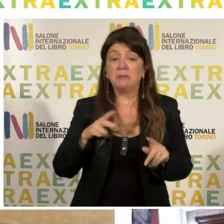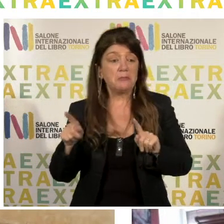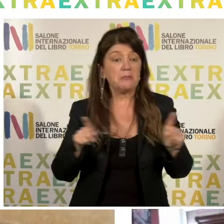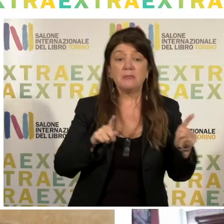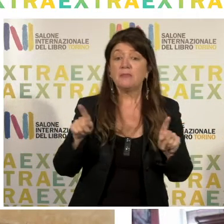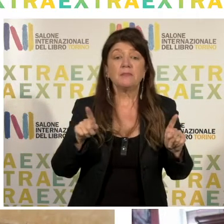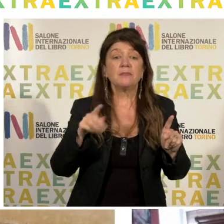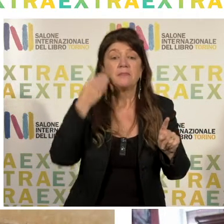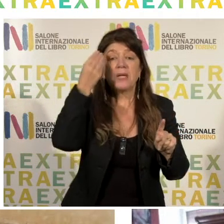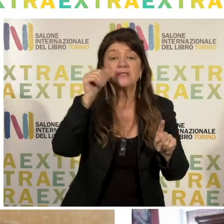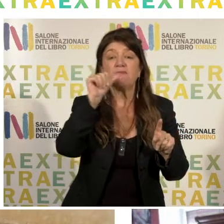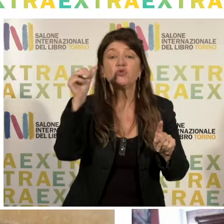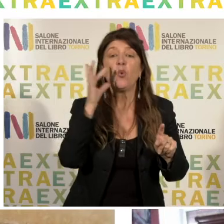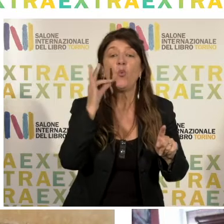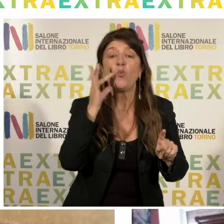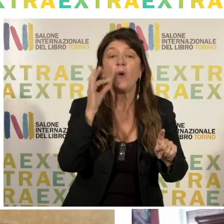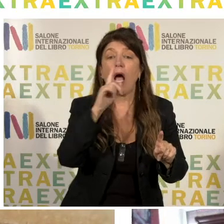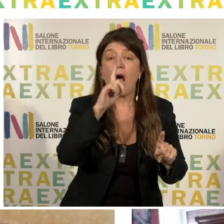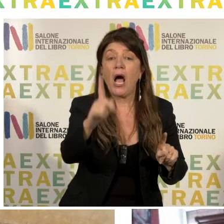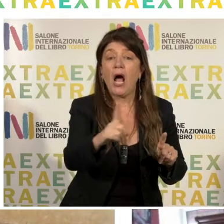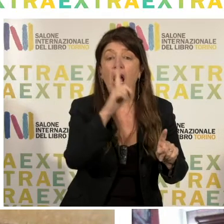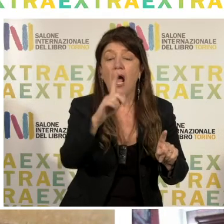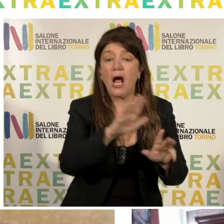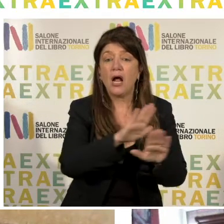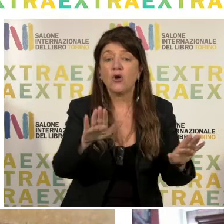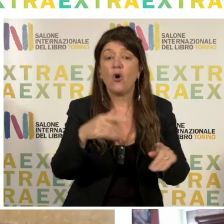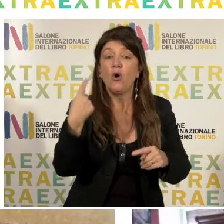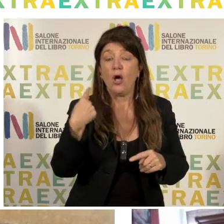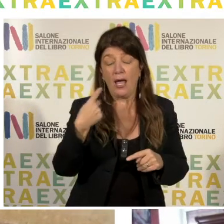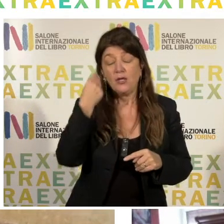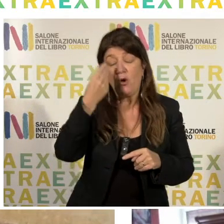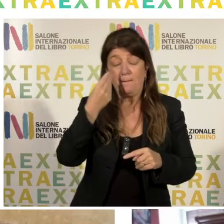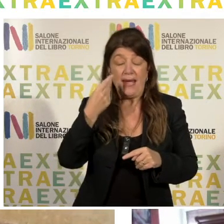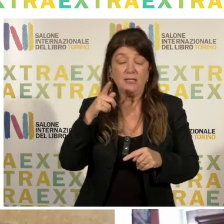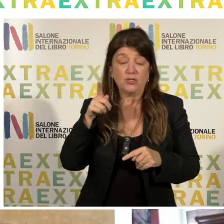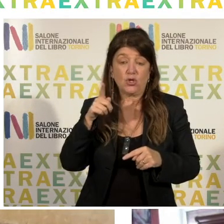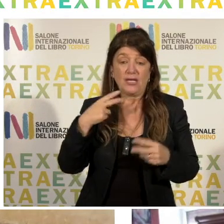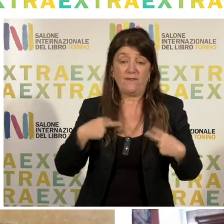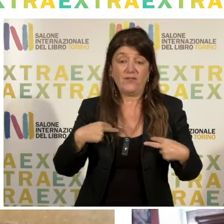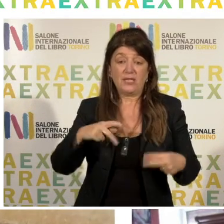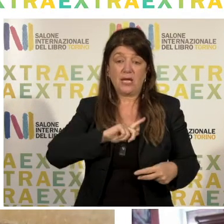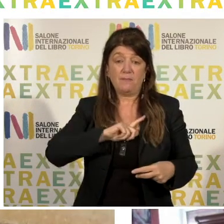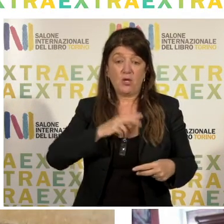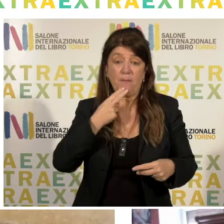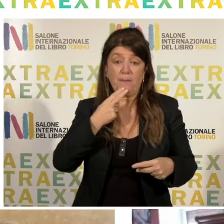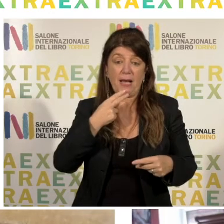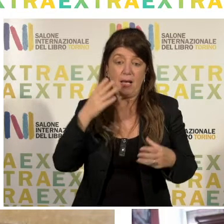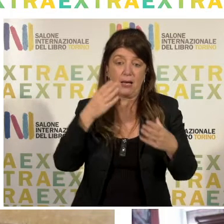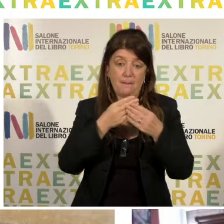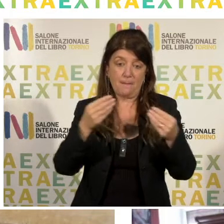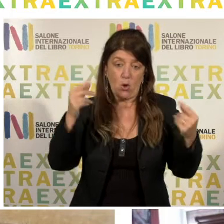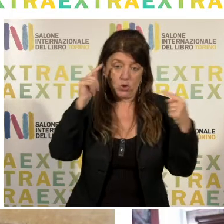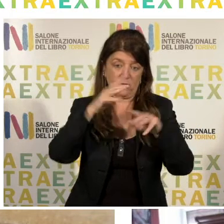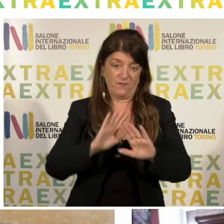Non so, gestire la sua vita è stato molto difficile, ma continua ancora. Prima